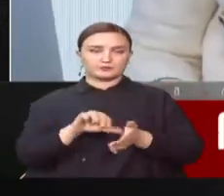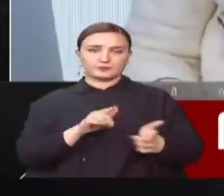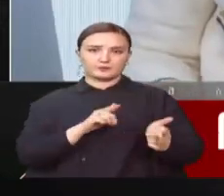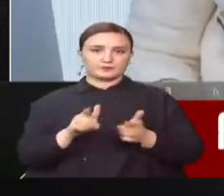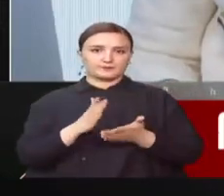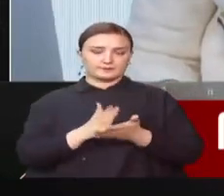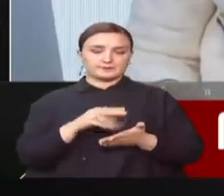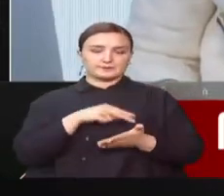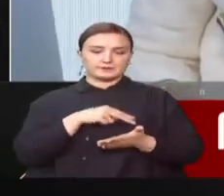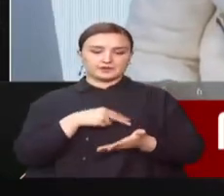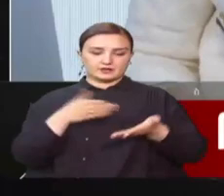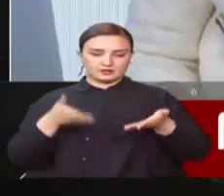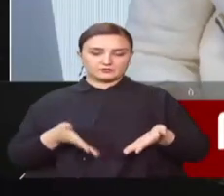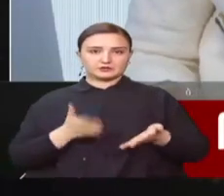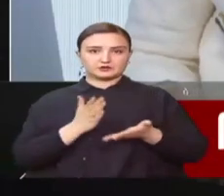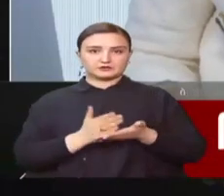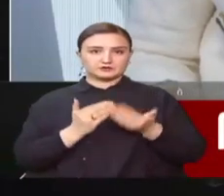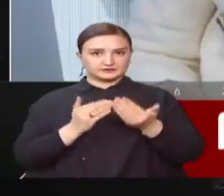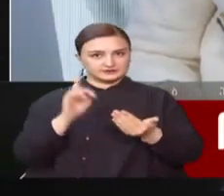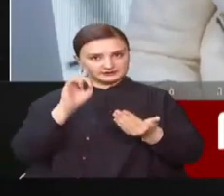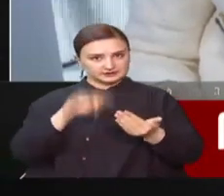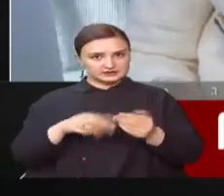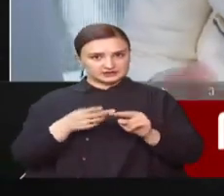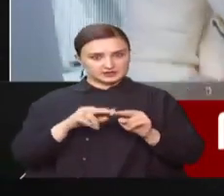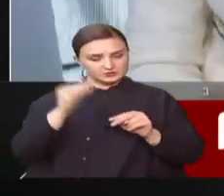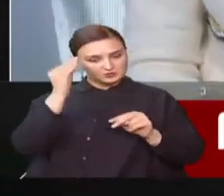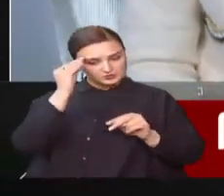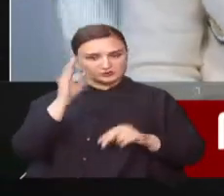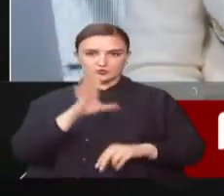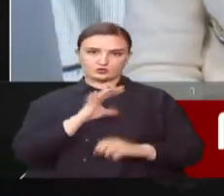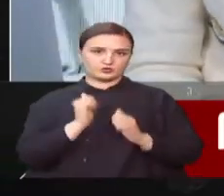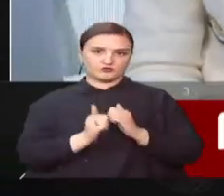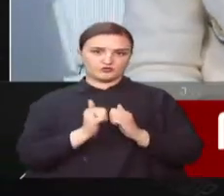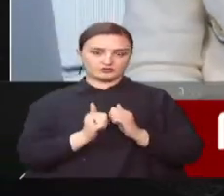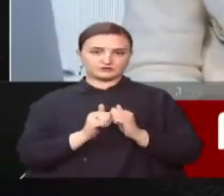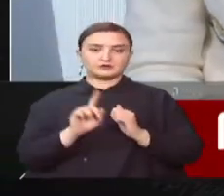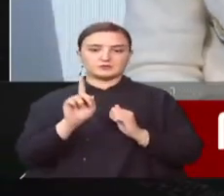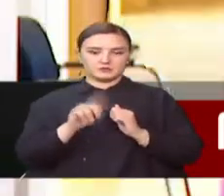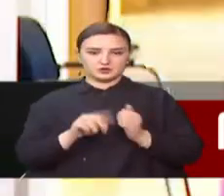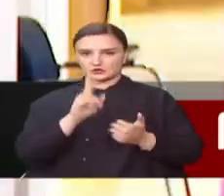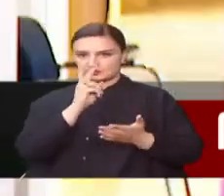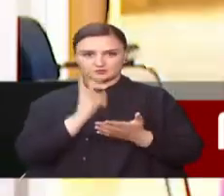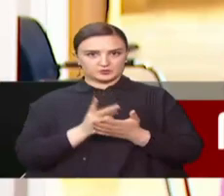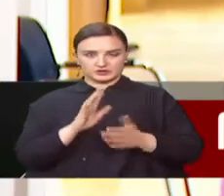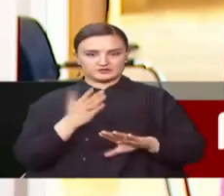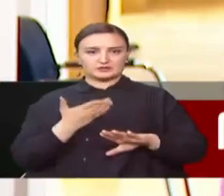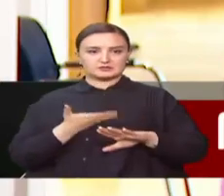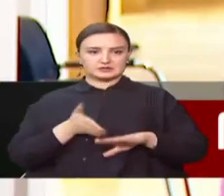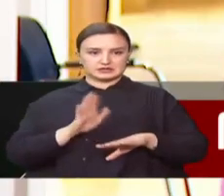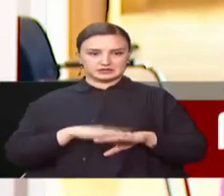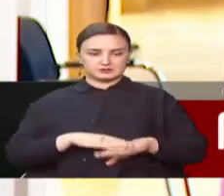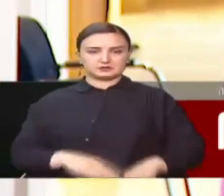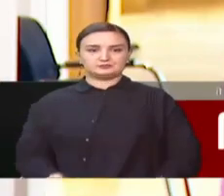მზად ვართ პარლამენტში ვართ და თქვენ იცით, რომ ეს პოზიცია მე მქონდა ყოველთვის, მათ შორის მივხვდეთ ძალიან ძიმე, ასე ვთქვათ, რაღაც